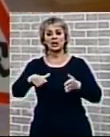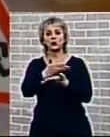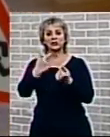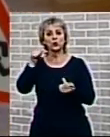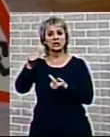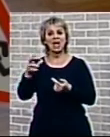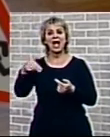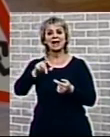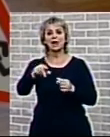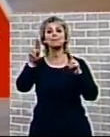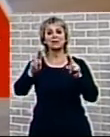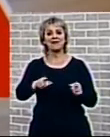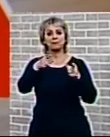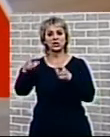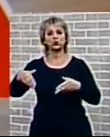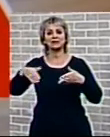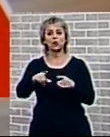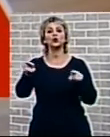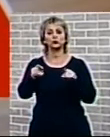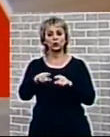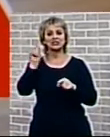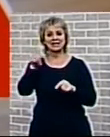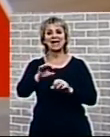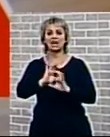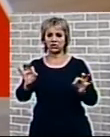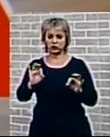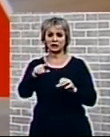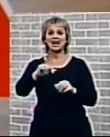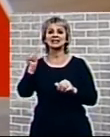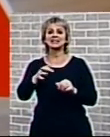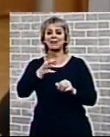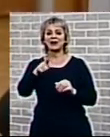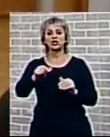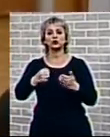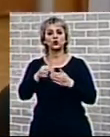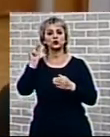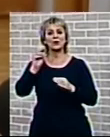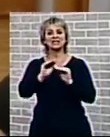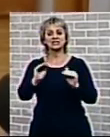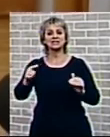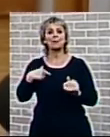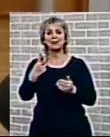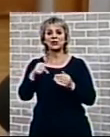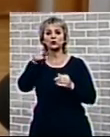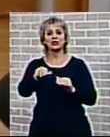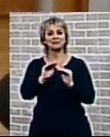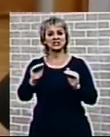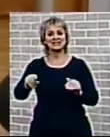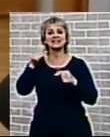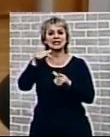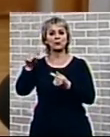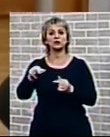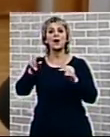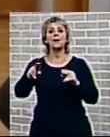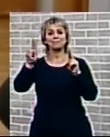уточняет Анечка. И правила перехода дороги она тоже знает на отлично. С самого раннего дошкольного детства мы приучаем детей